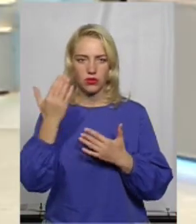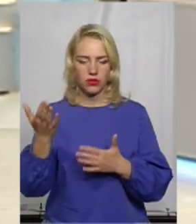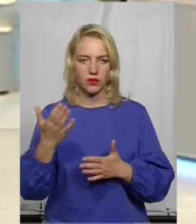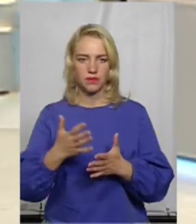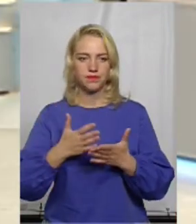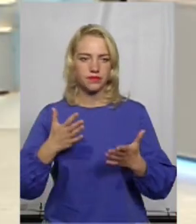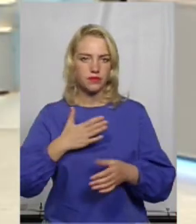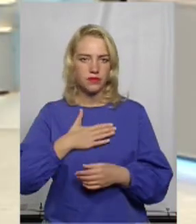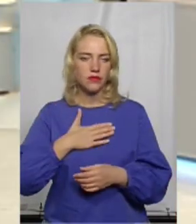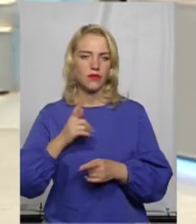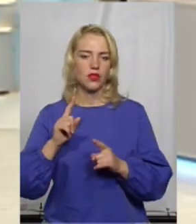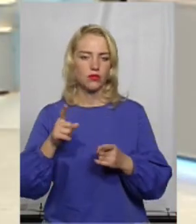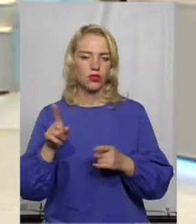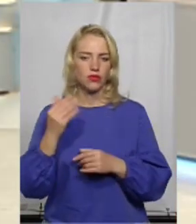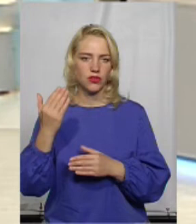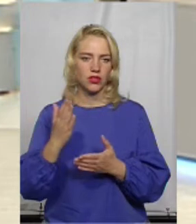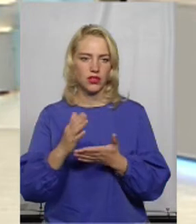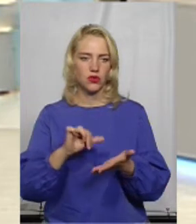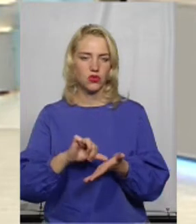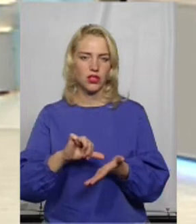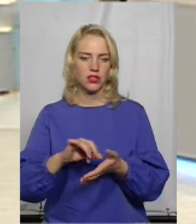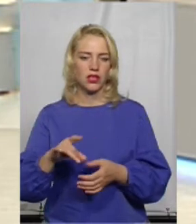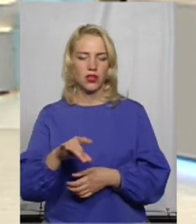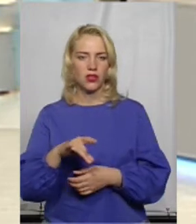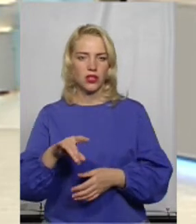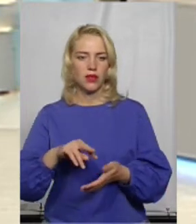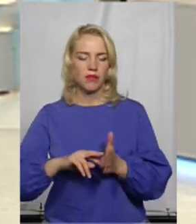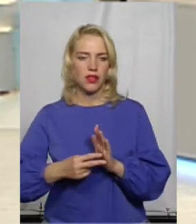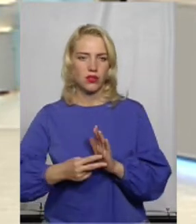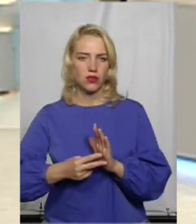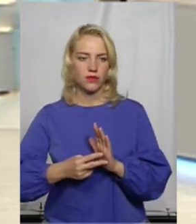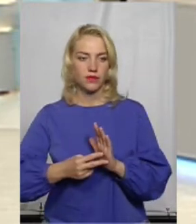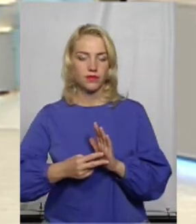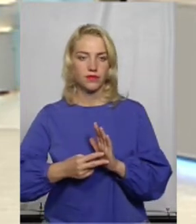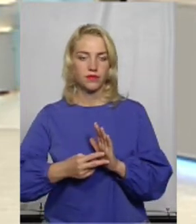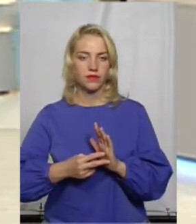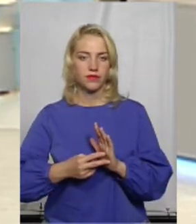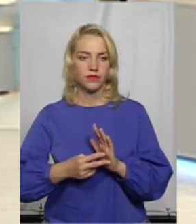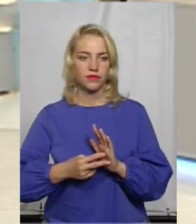що вони є безпосередньо також учасниками регіонального плану